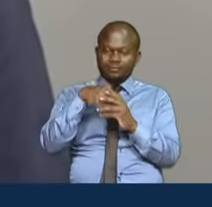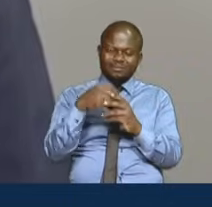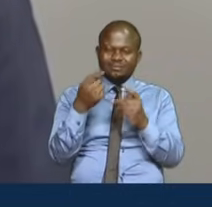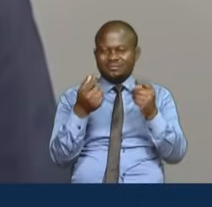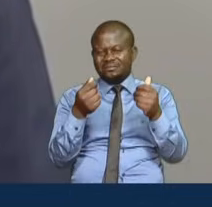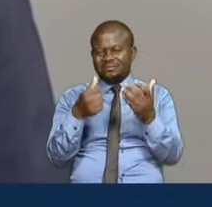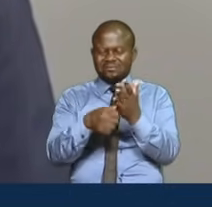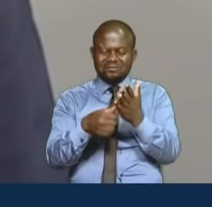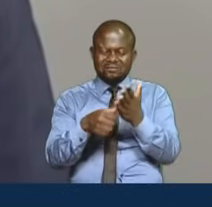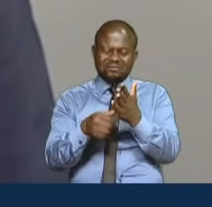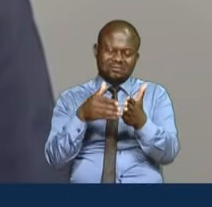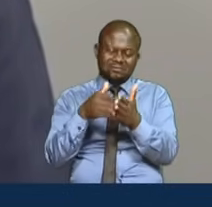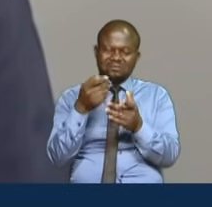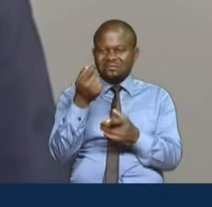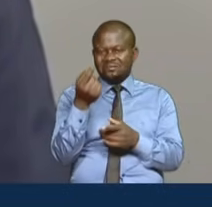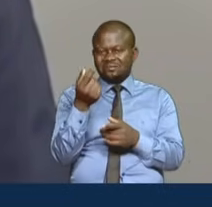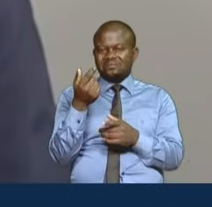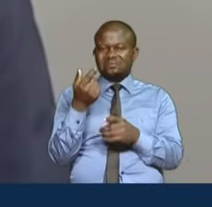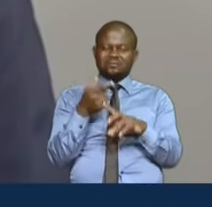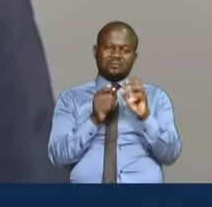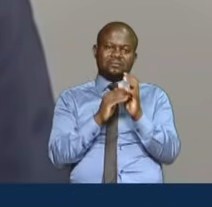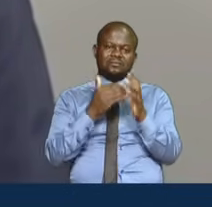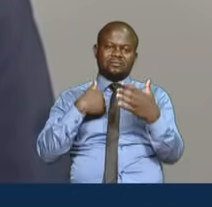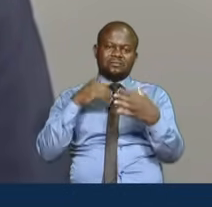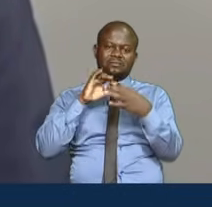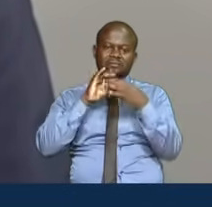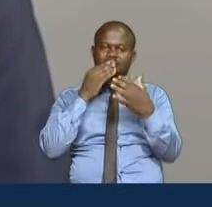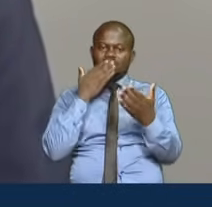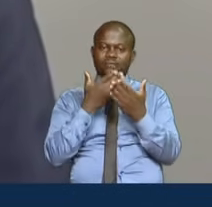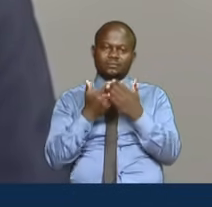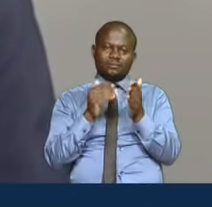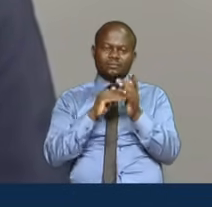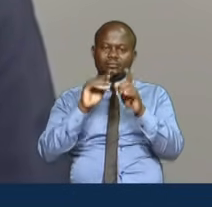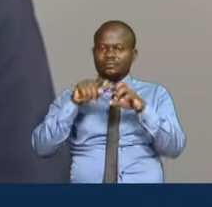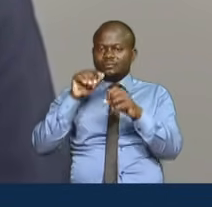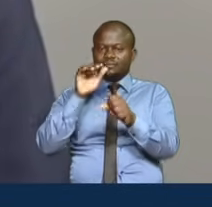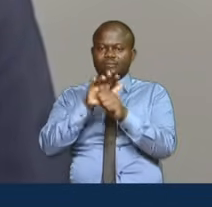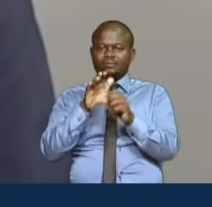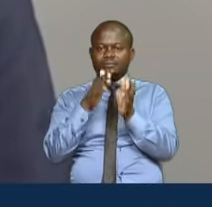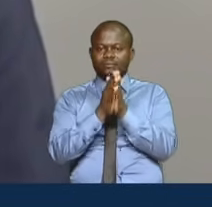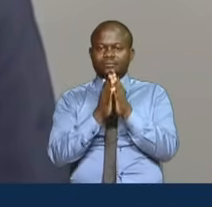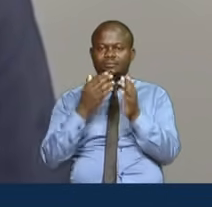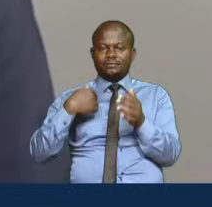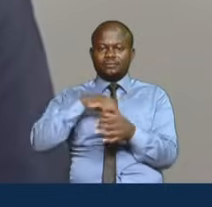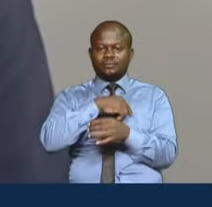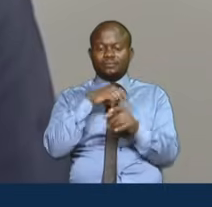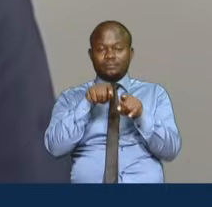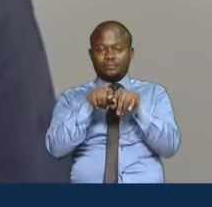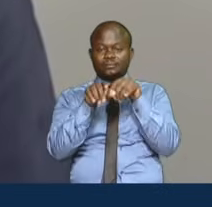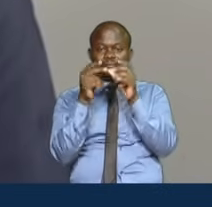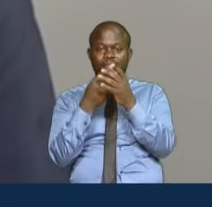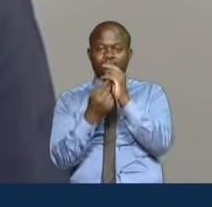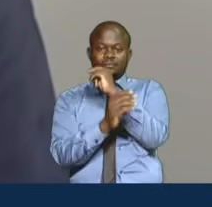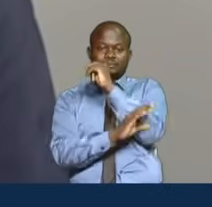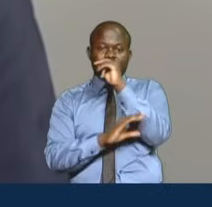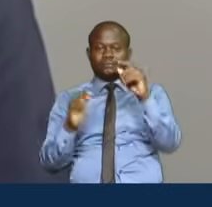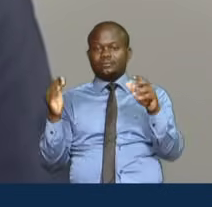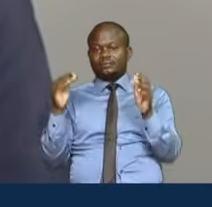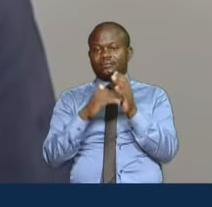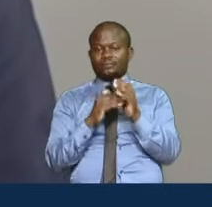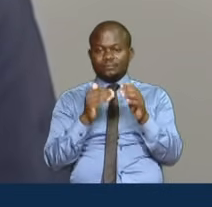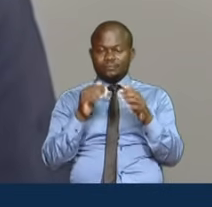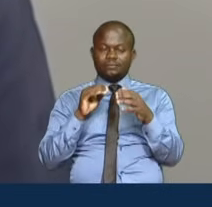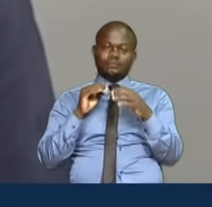agatotsi, ariko mu by'ukuri dufitanye umubano mwiza unashingiye ahanini ku mateka yacu nk'ibihugu byombi, ndetse